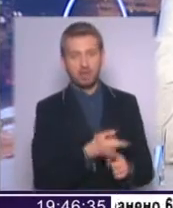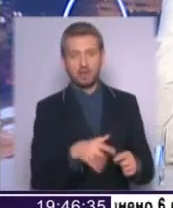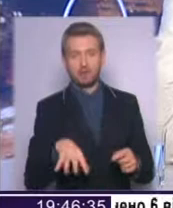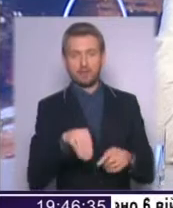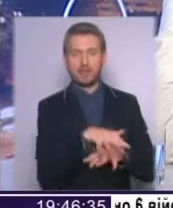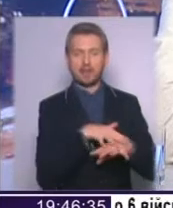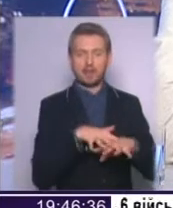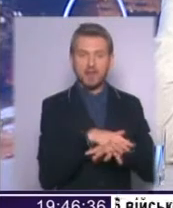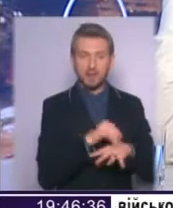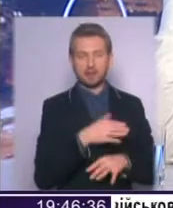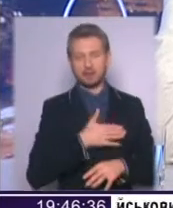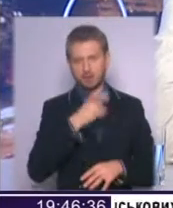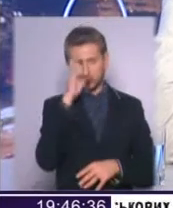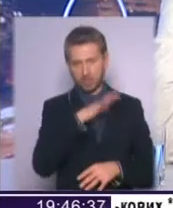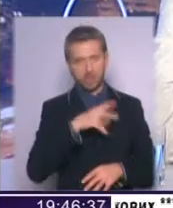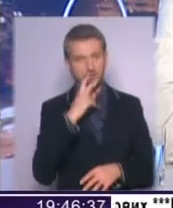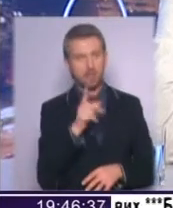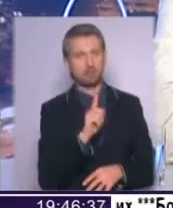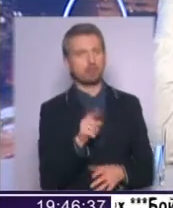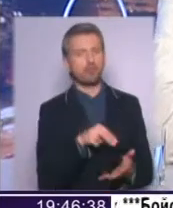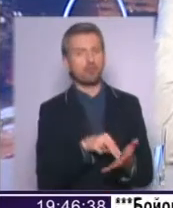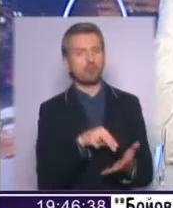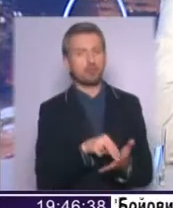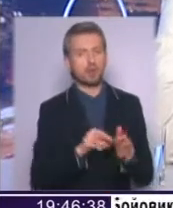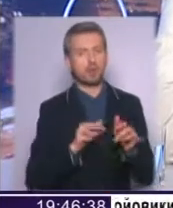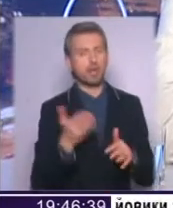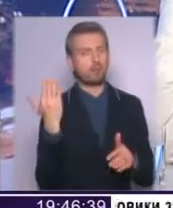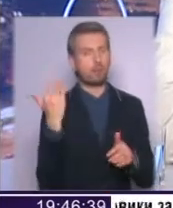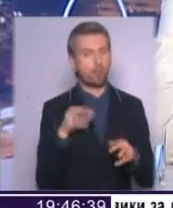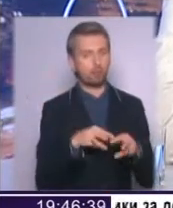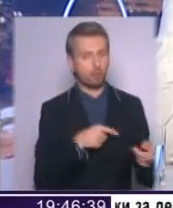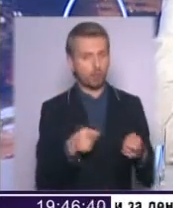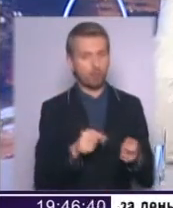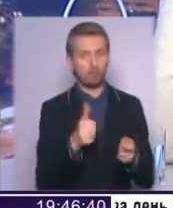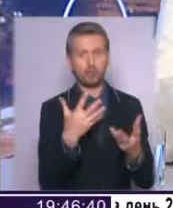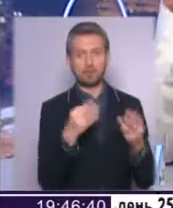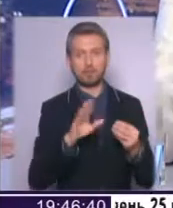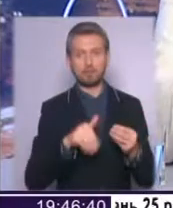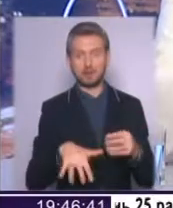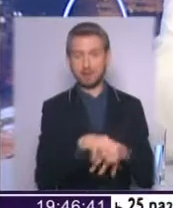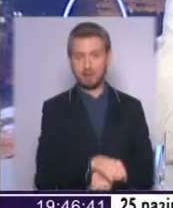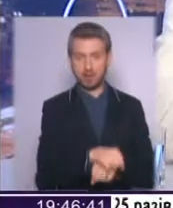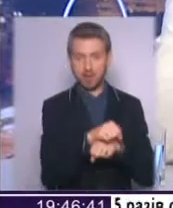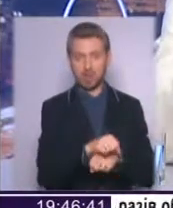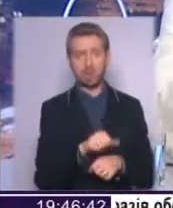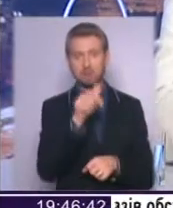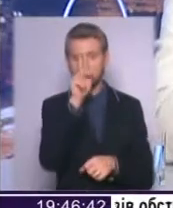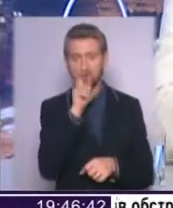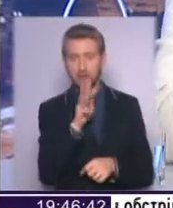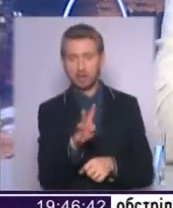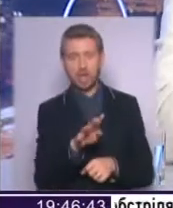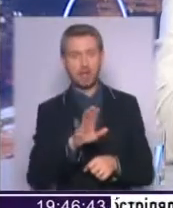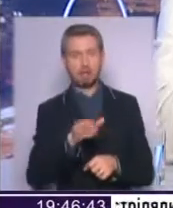і нашої країни бачили, що вартувала діяльність попереднього уряду. Перші дні після Майдану, перші місяці після Майдану до